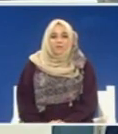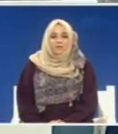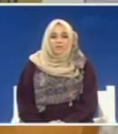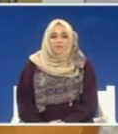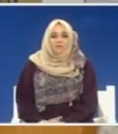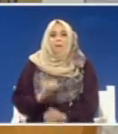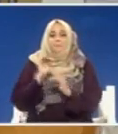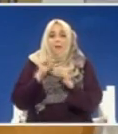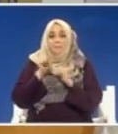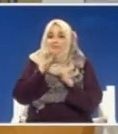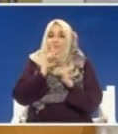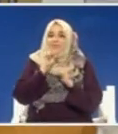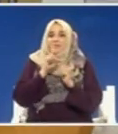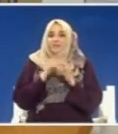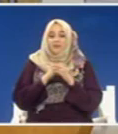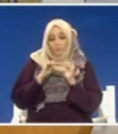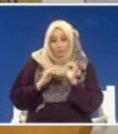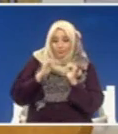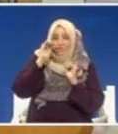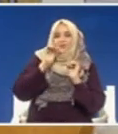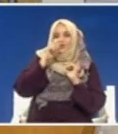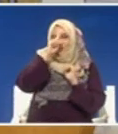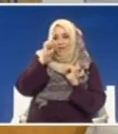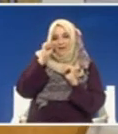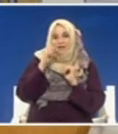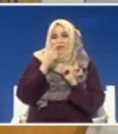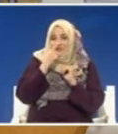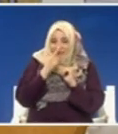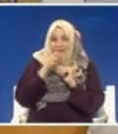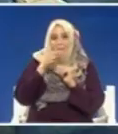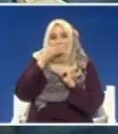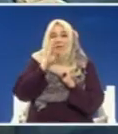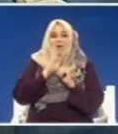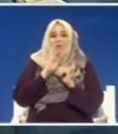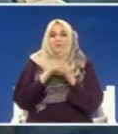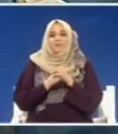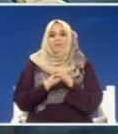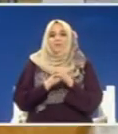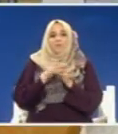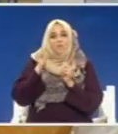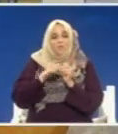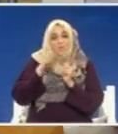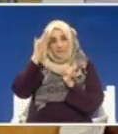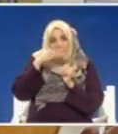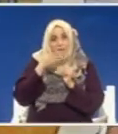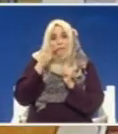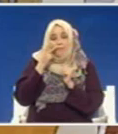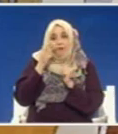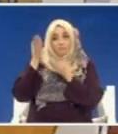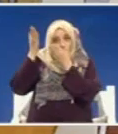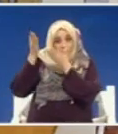حتى البنت هذه لما تكبر إن شاء الله تعالى في طاعة والديها إن شاء الله لازم تعرف من بابها